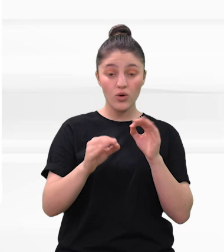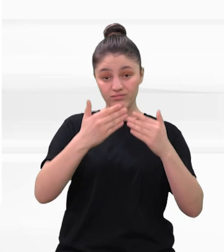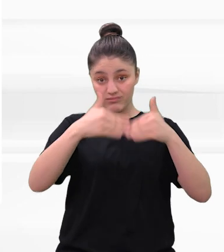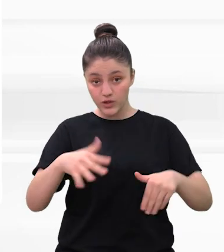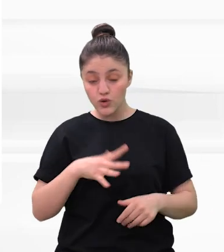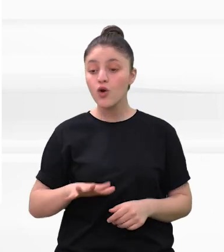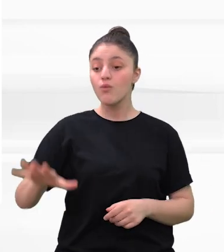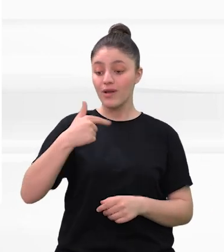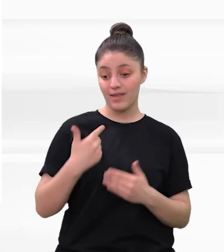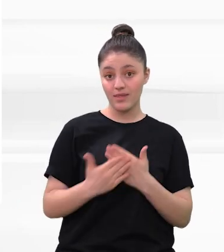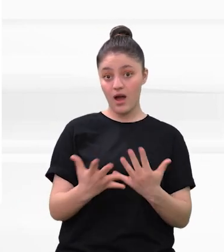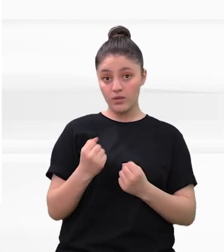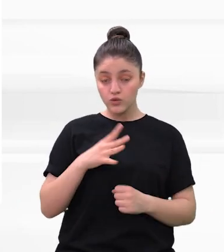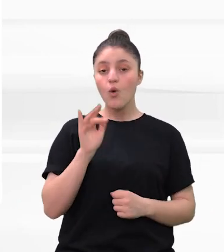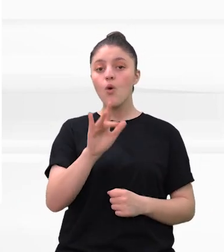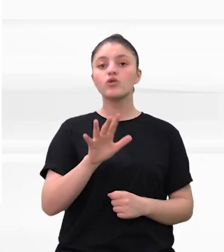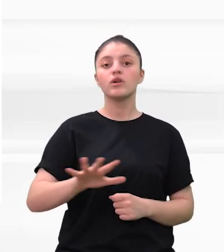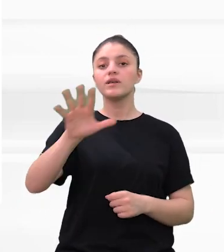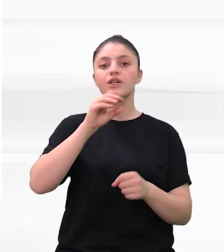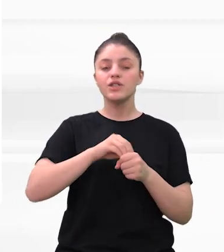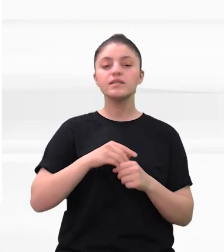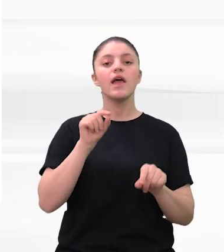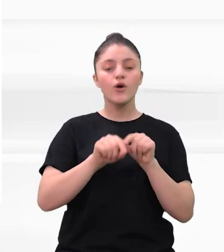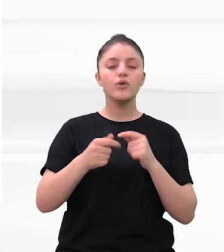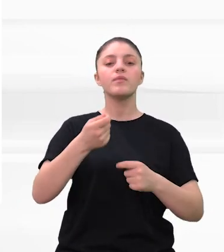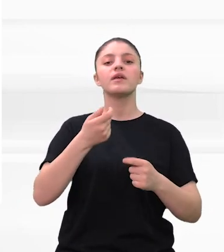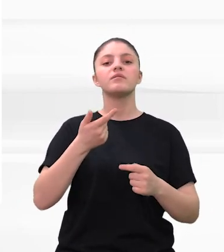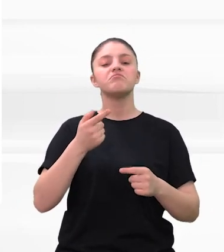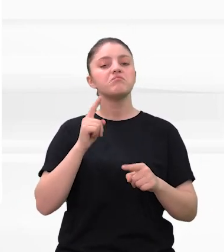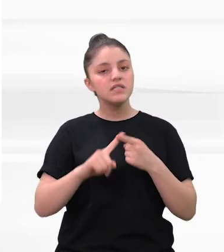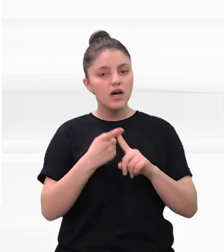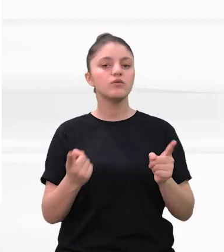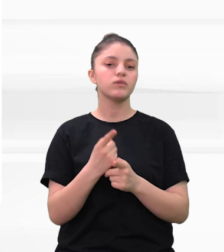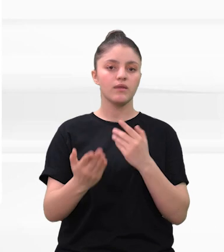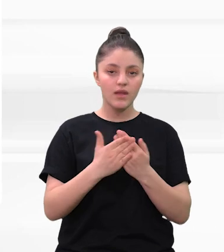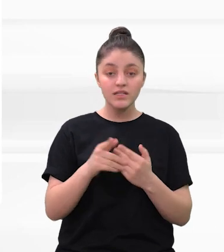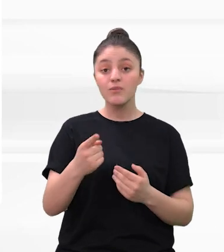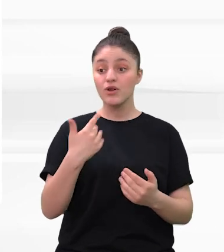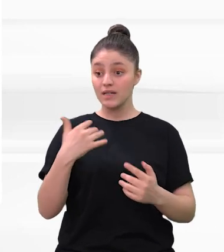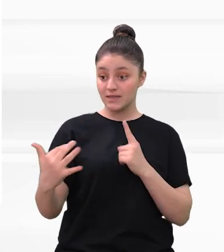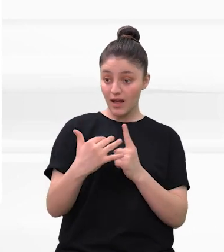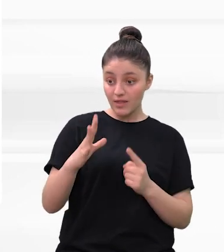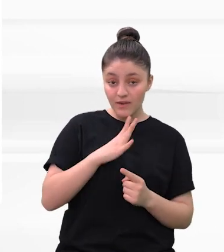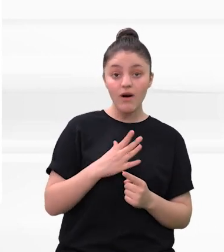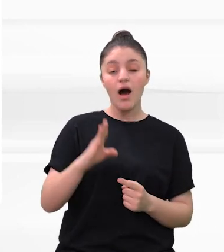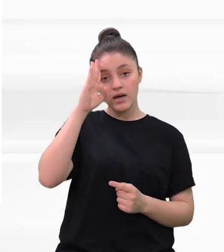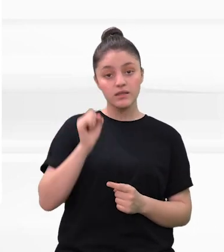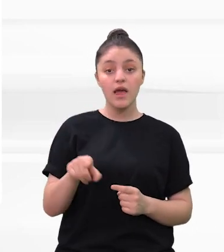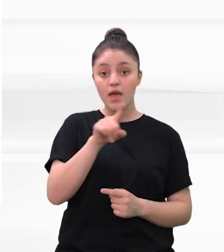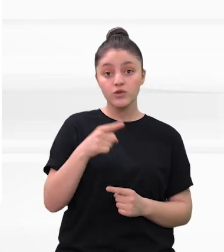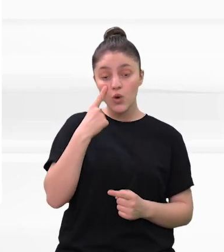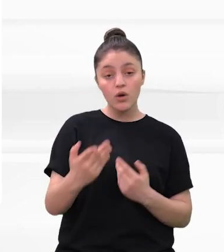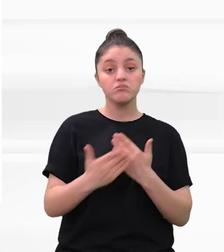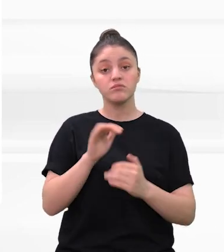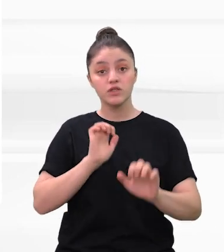Kendi yanına çekmek için Ortadoğu Ülkeleri Ekonomik siyasi yardım yapmak bu ülkelere komik bu saldır gelmesi halinde Silahlı Kuvvetleri onları